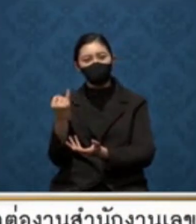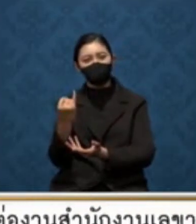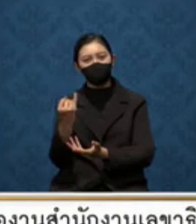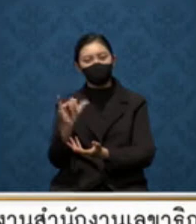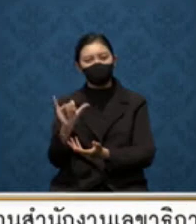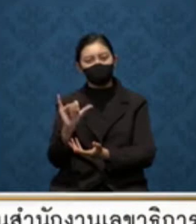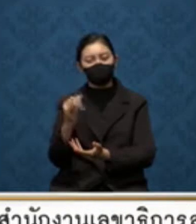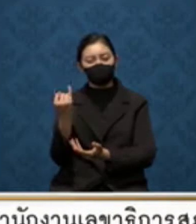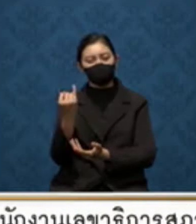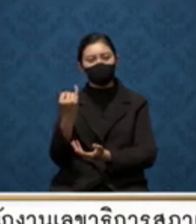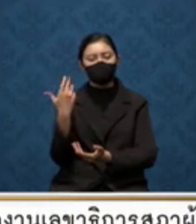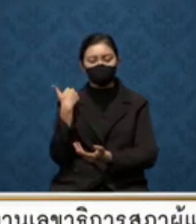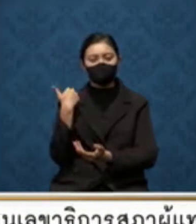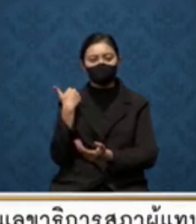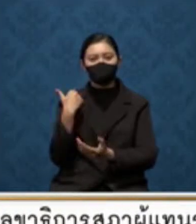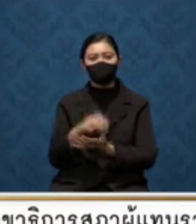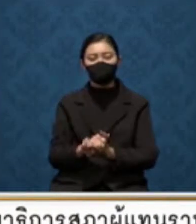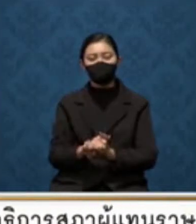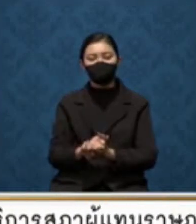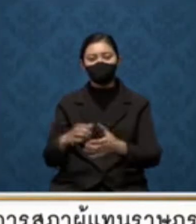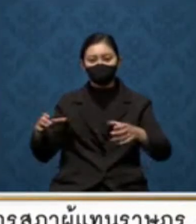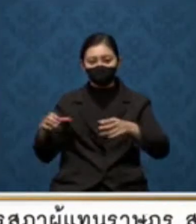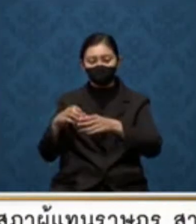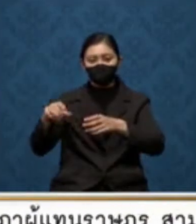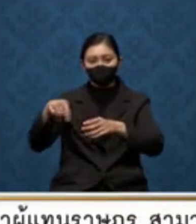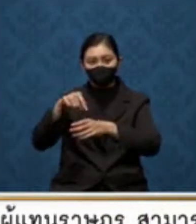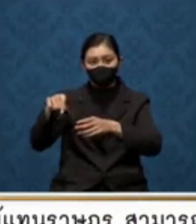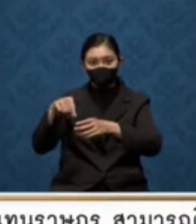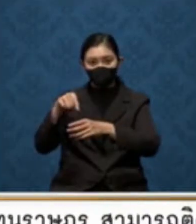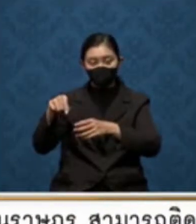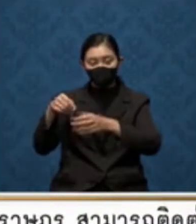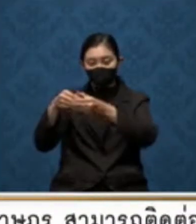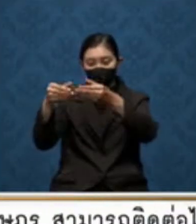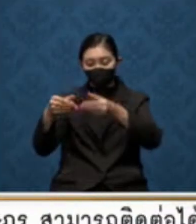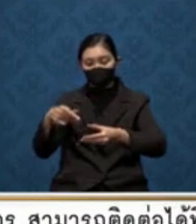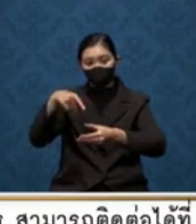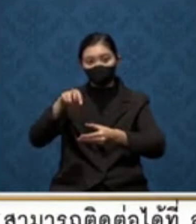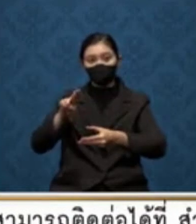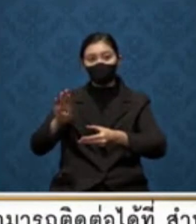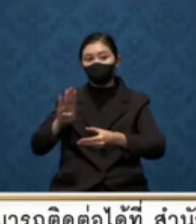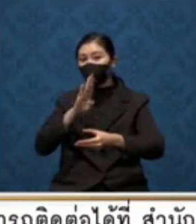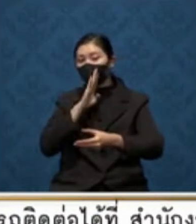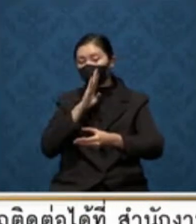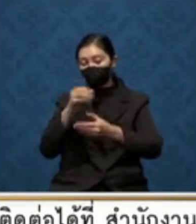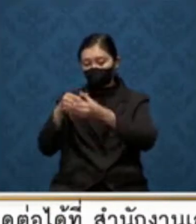คือถึงแ้วาเราจะเดินหน้า จนกทง ฉุด หมาย ฉบแบบนี้ได้รควเหุชอบในวรื่ะสาม